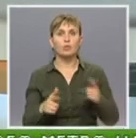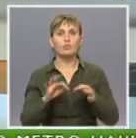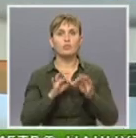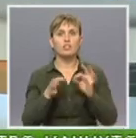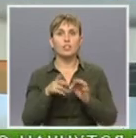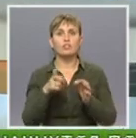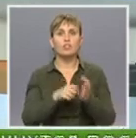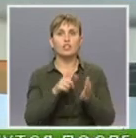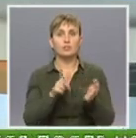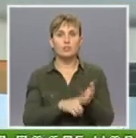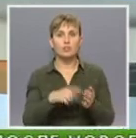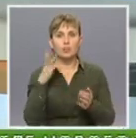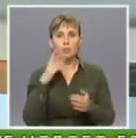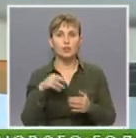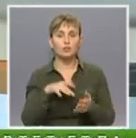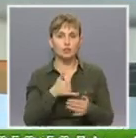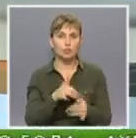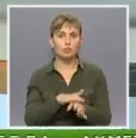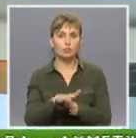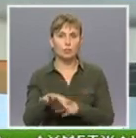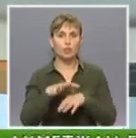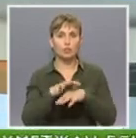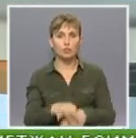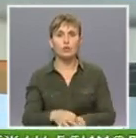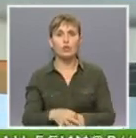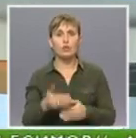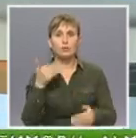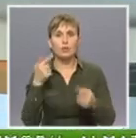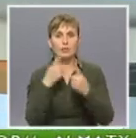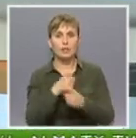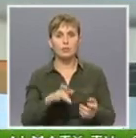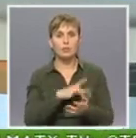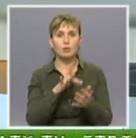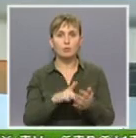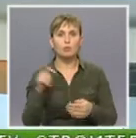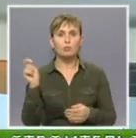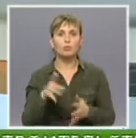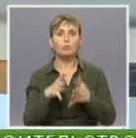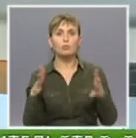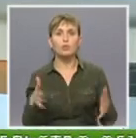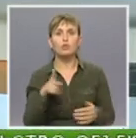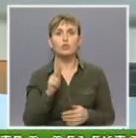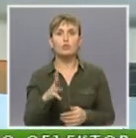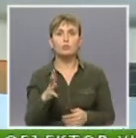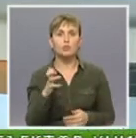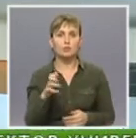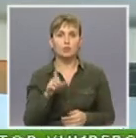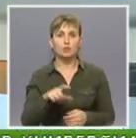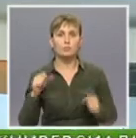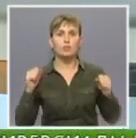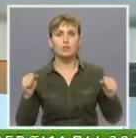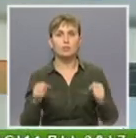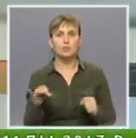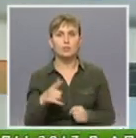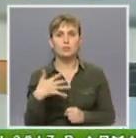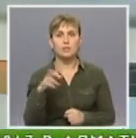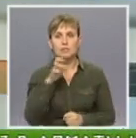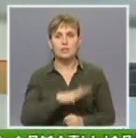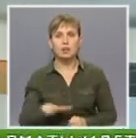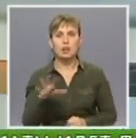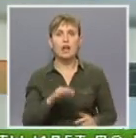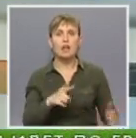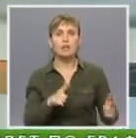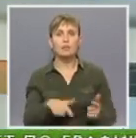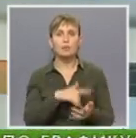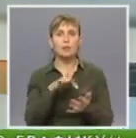Подготовка к Универсиаде 2017 в Алматы идет полным ходом. По предварительным данным, в мегаполис приедут более 3500 спортсменов из